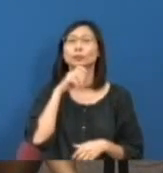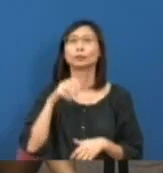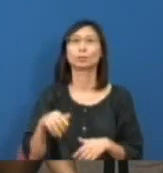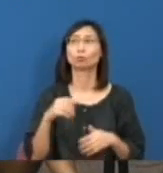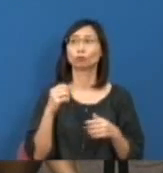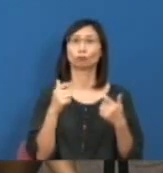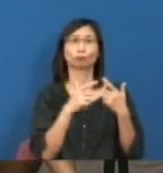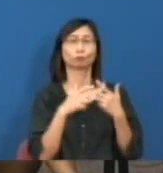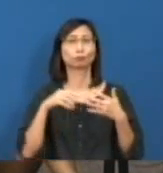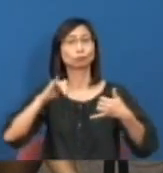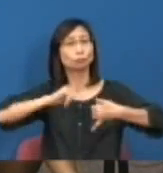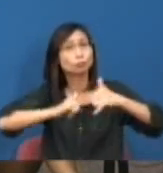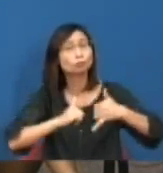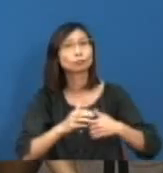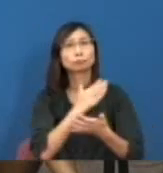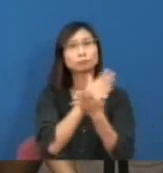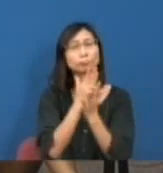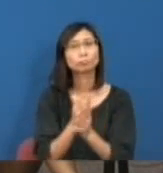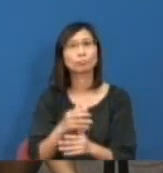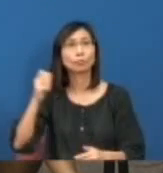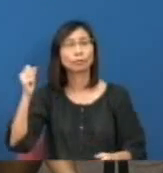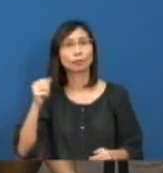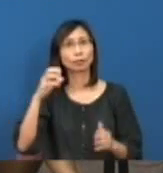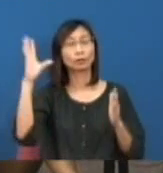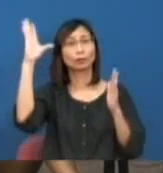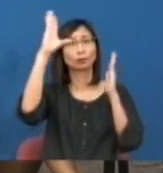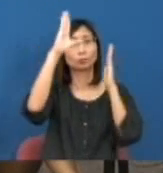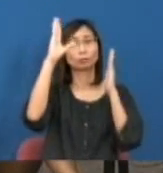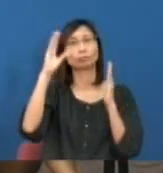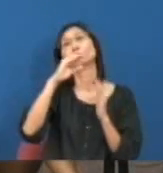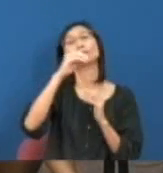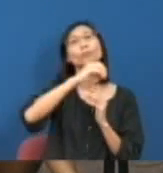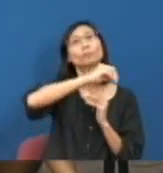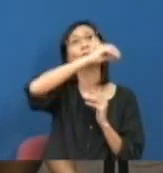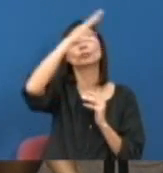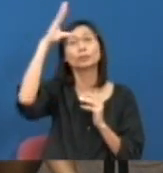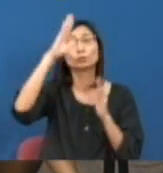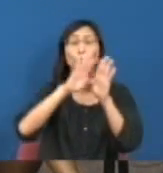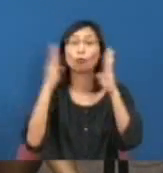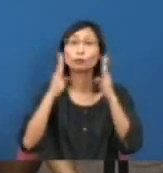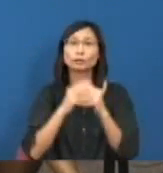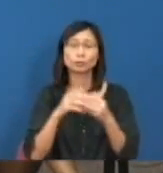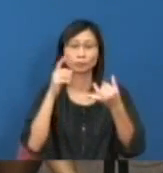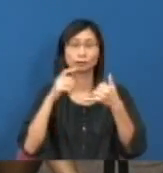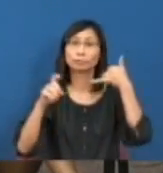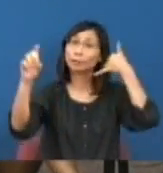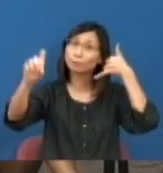晚黑即係就嚟天光嘅時候，鄧蓮打俾佢就話有啲人咧就